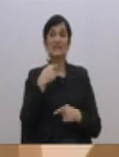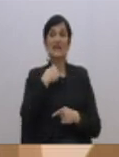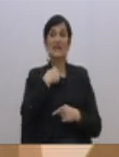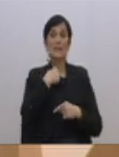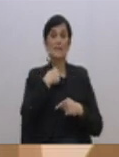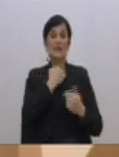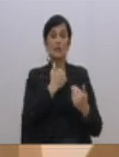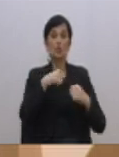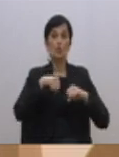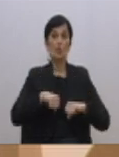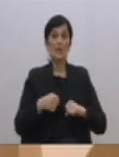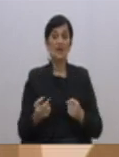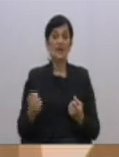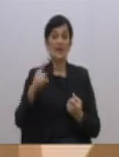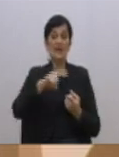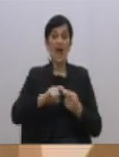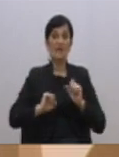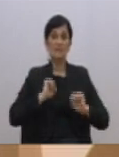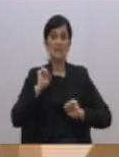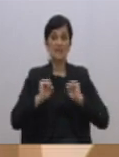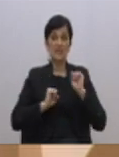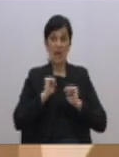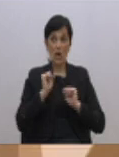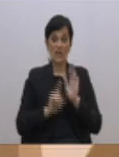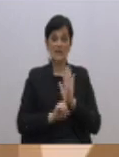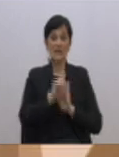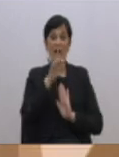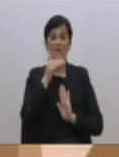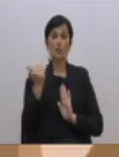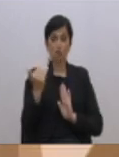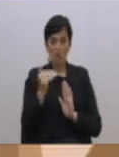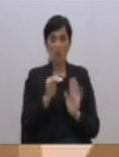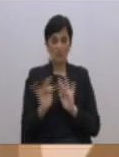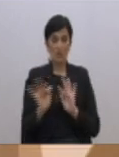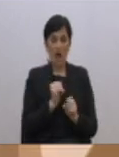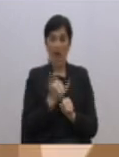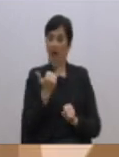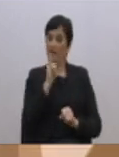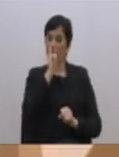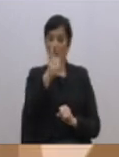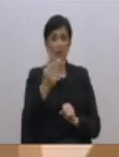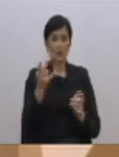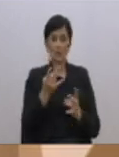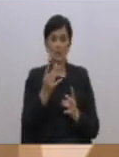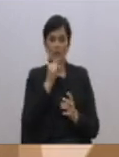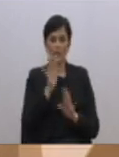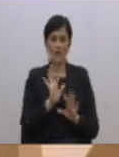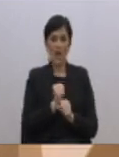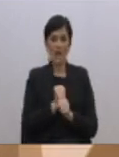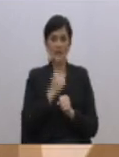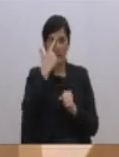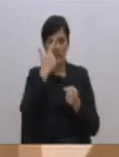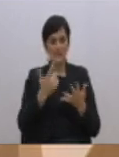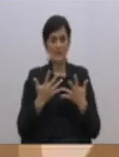უფლებაზე გავლენის მოხდენის მცდელობა. თავის დროზე ესენი ახერხებდნენ ამას და ახლა ვეღარ უნდა მოახერხონ.